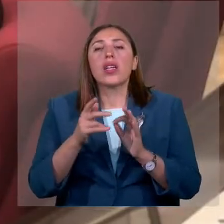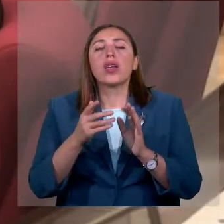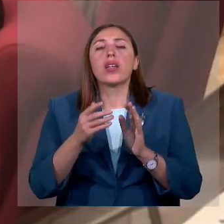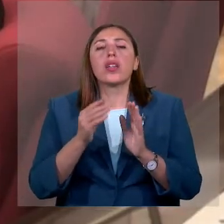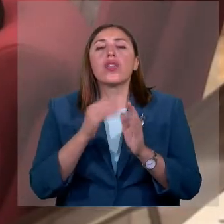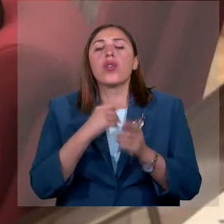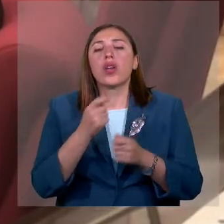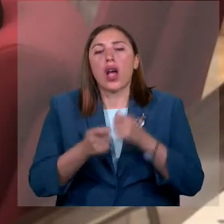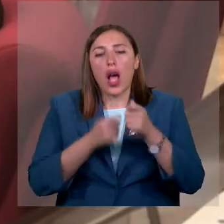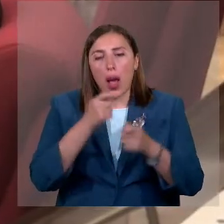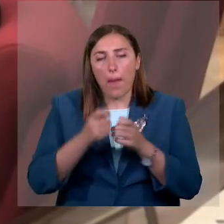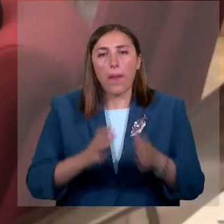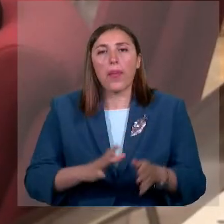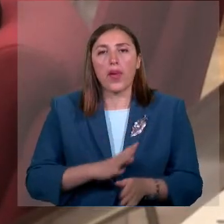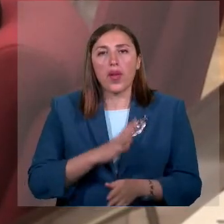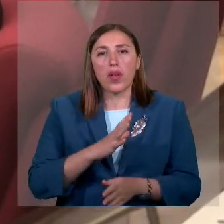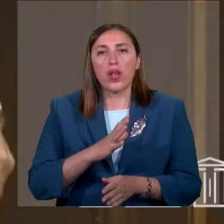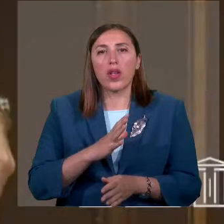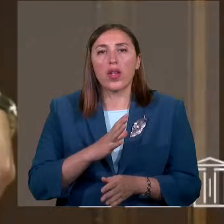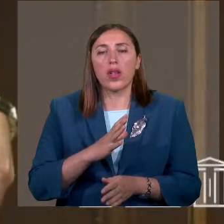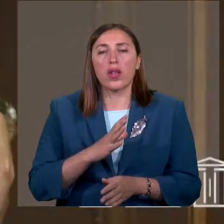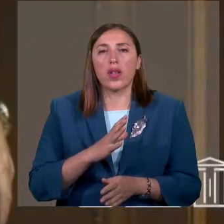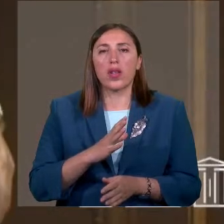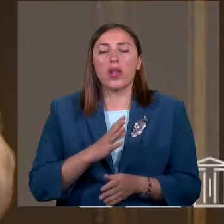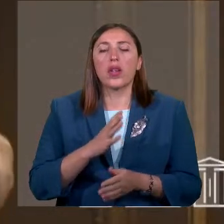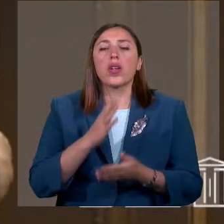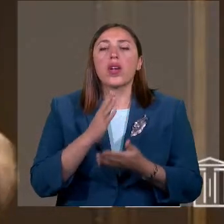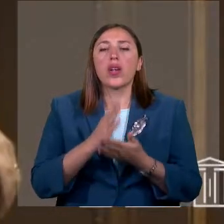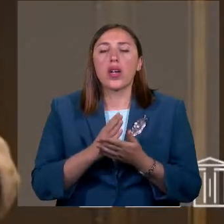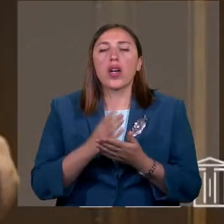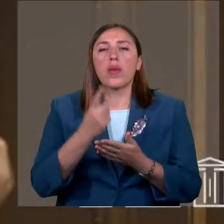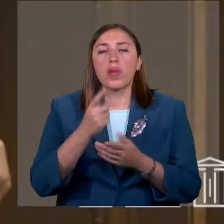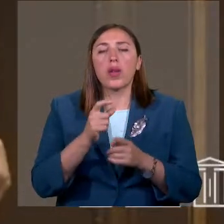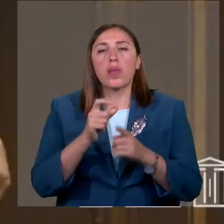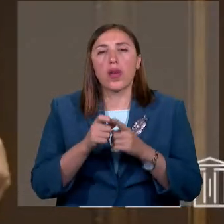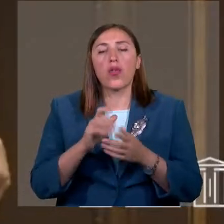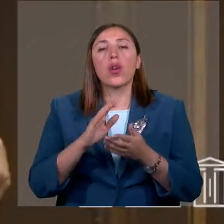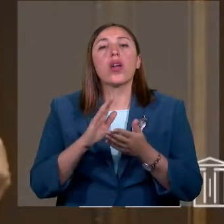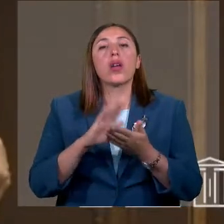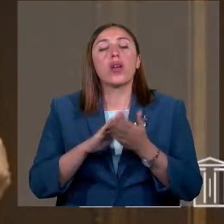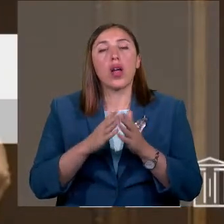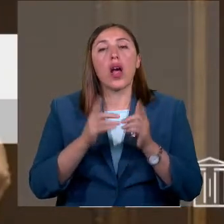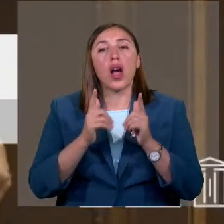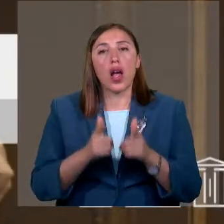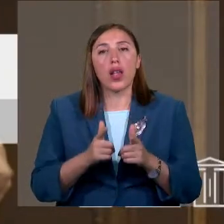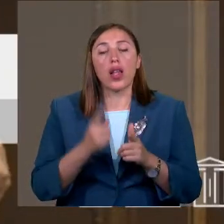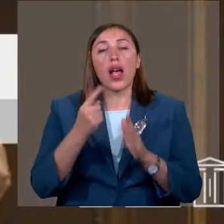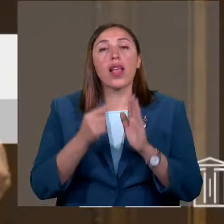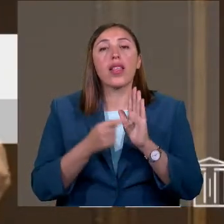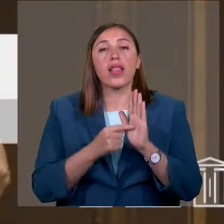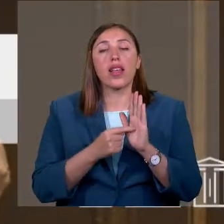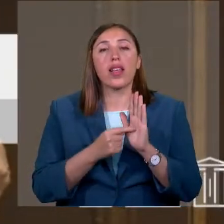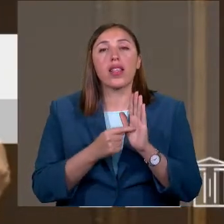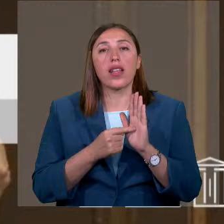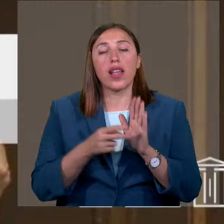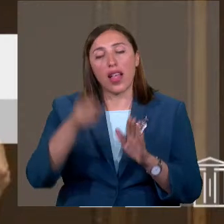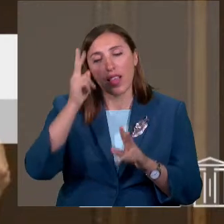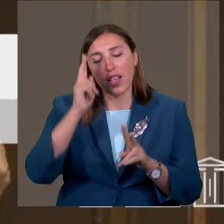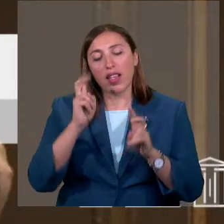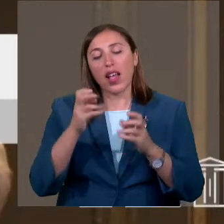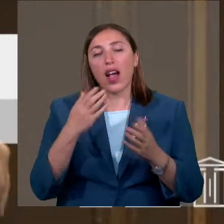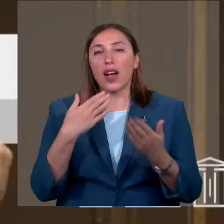բան պետք է ասեմ, բայց կա մեկ կետ, որի շուրջ համաձայնություն կա։ Այդ կետը